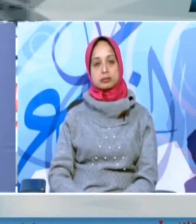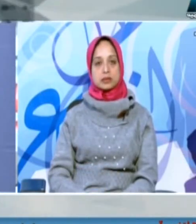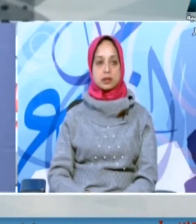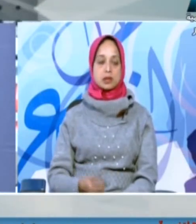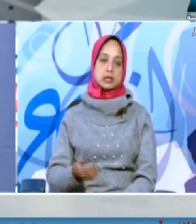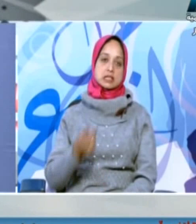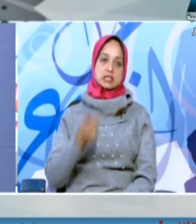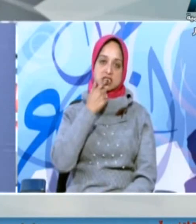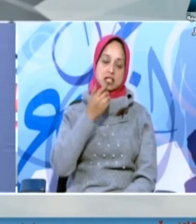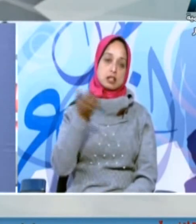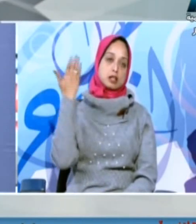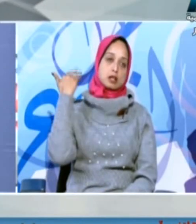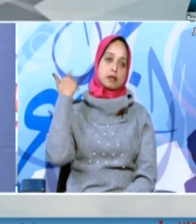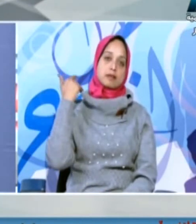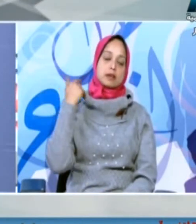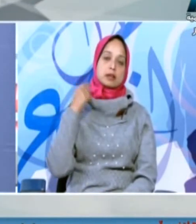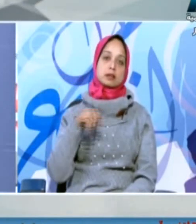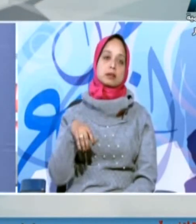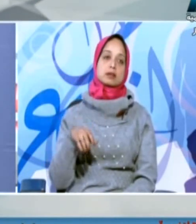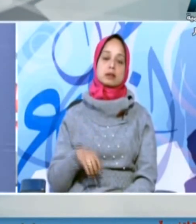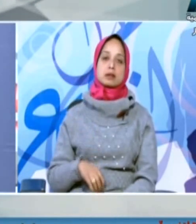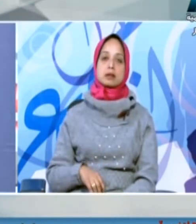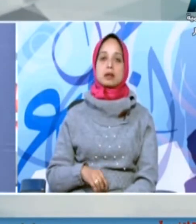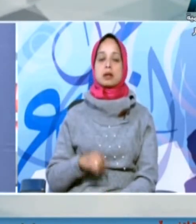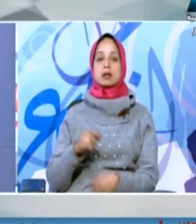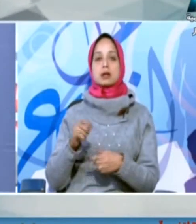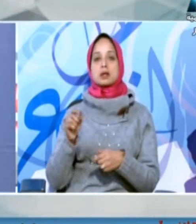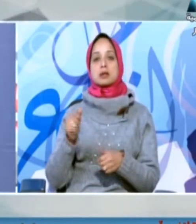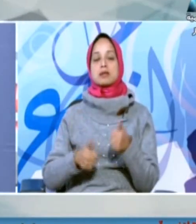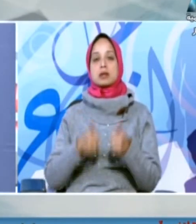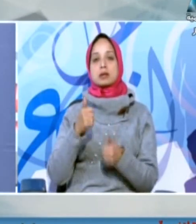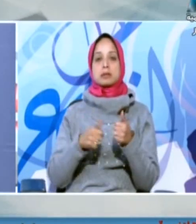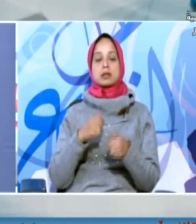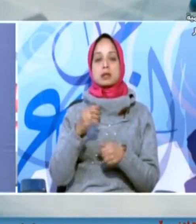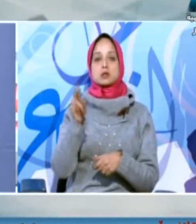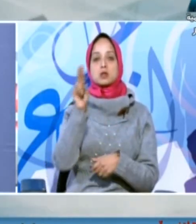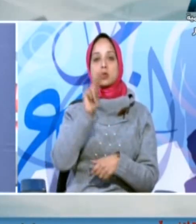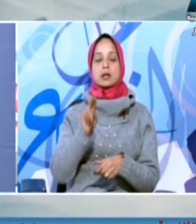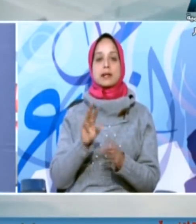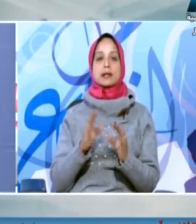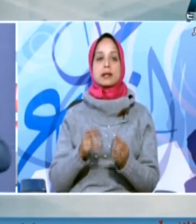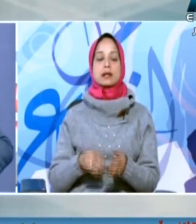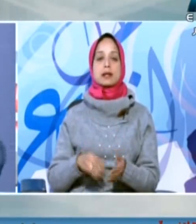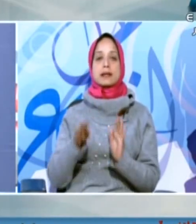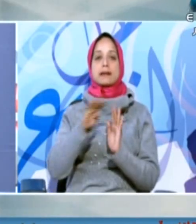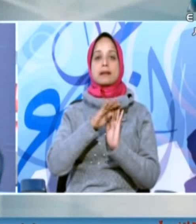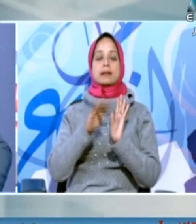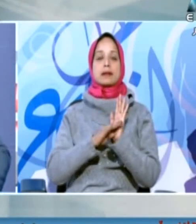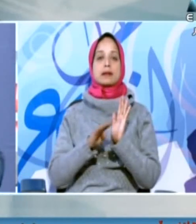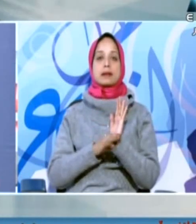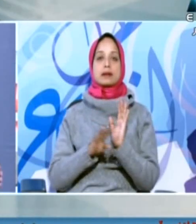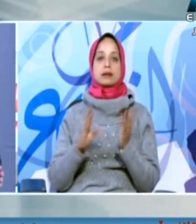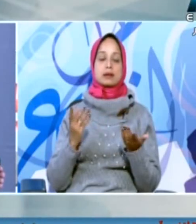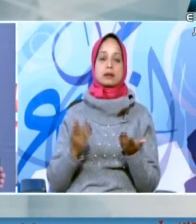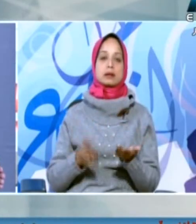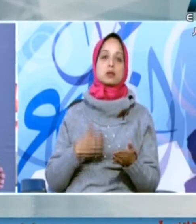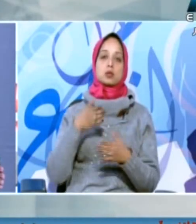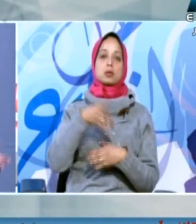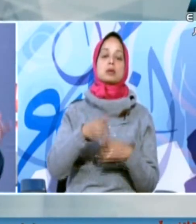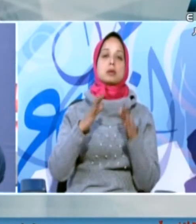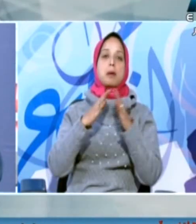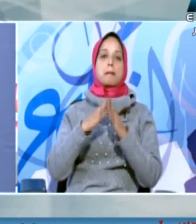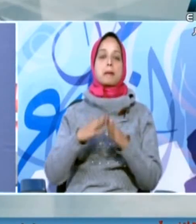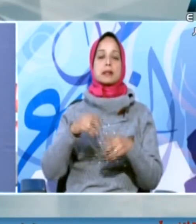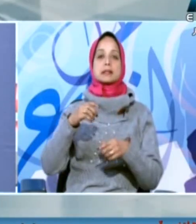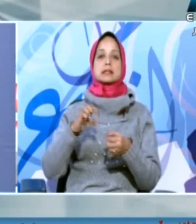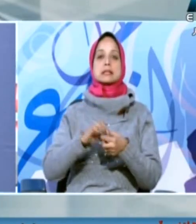عارف دي السنة اللي فاتت قال لك إيه؟ عندك كده، ما نتائج دخول مصر سلسلة من الأزمات المالية والسياسية